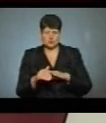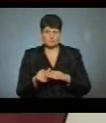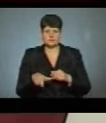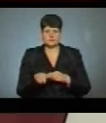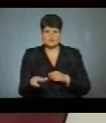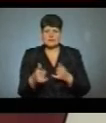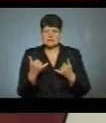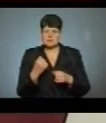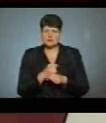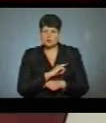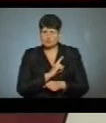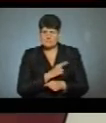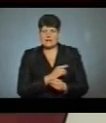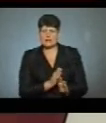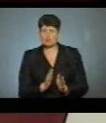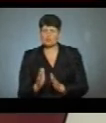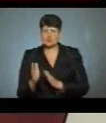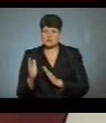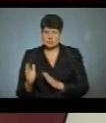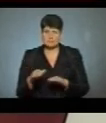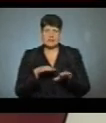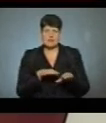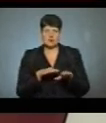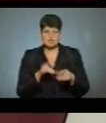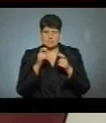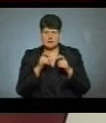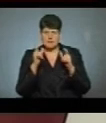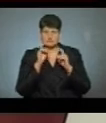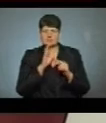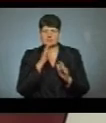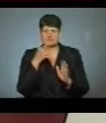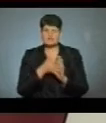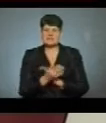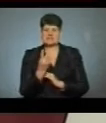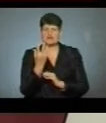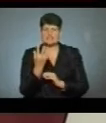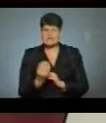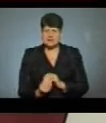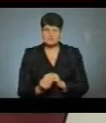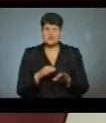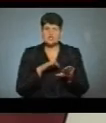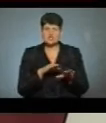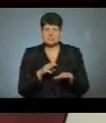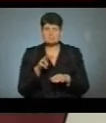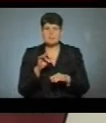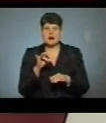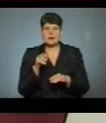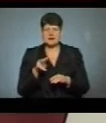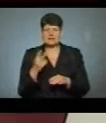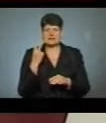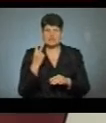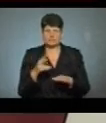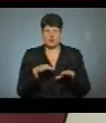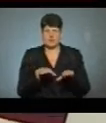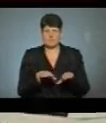працюють в посиленому режимі, каже Сергій Крета. На пошиття масок дівчата витратили 2 дні. Шиють маски з марлі на